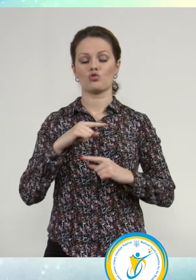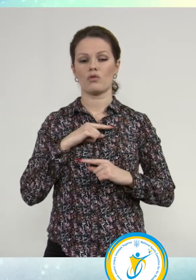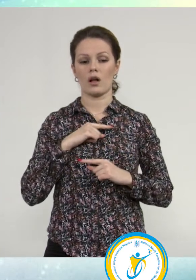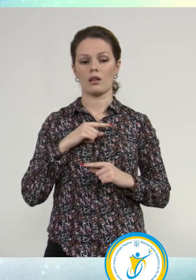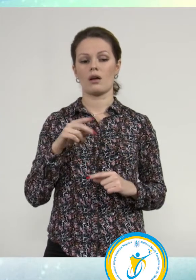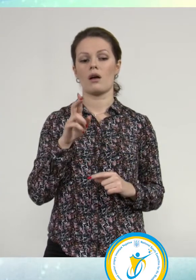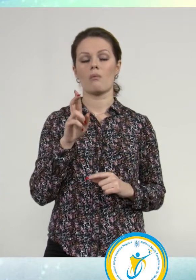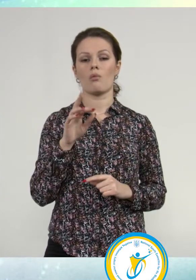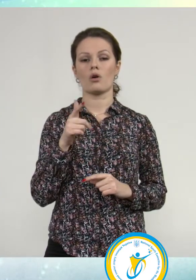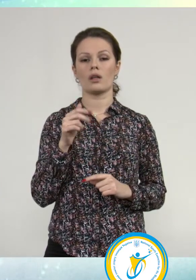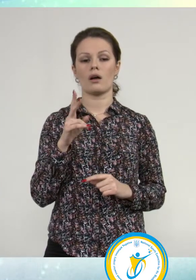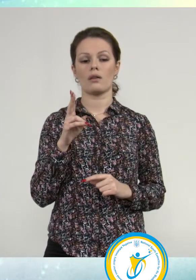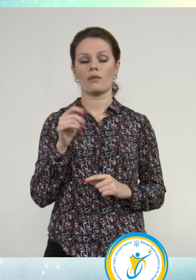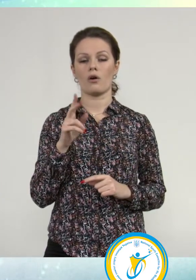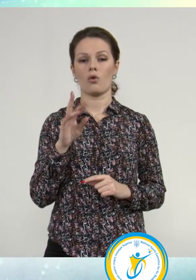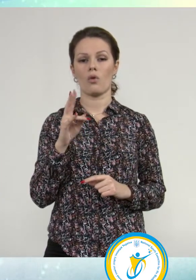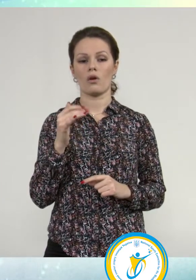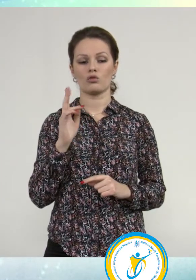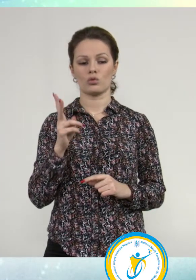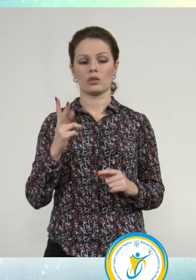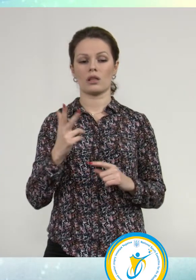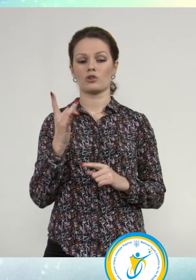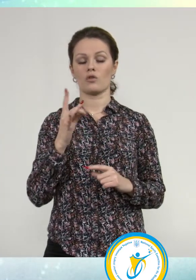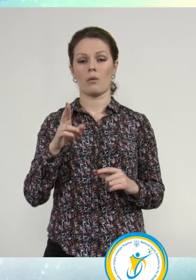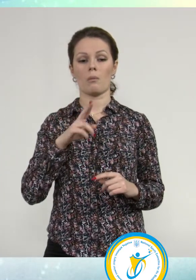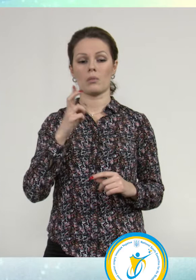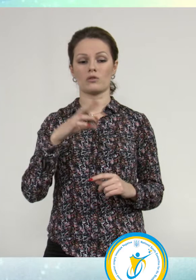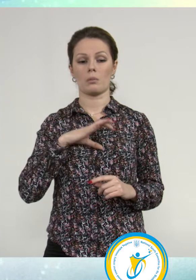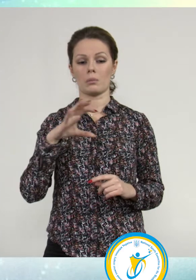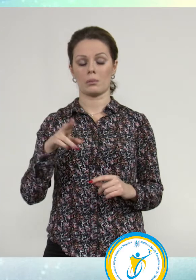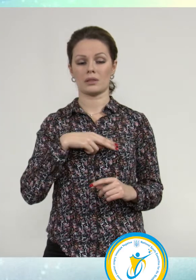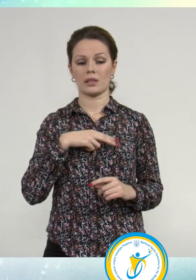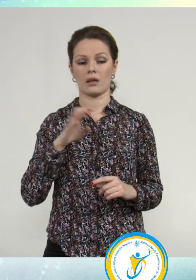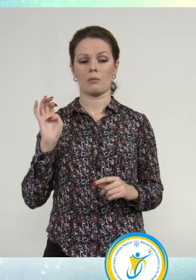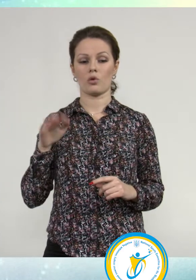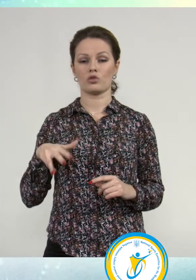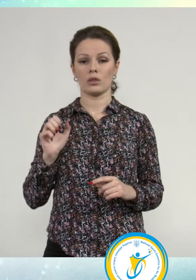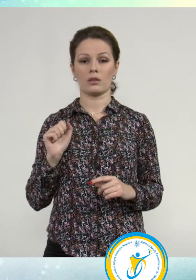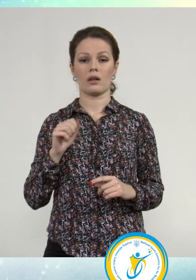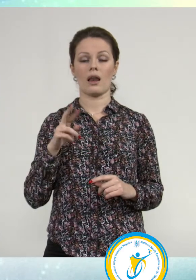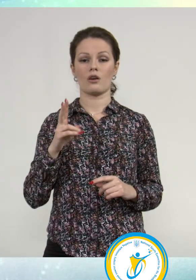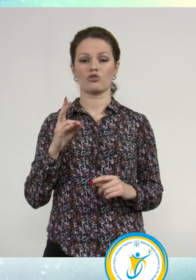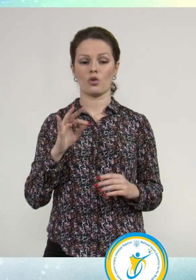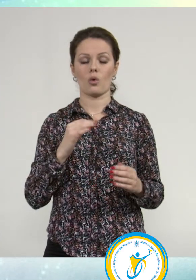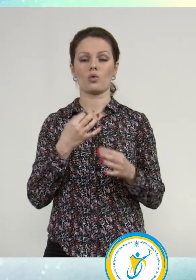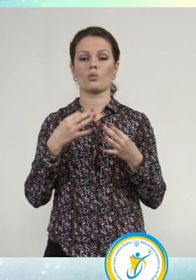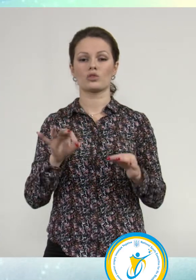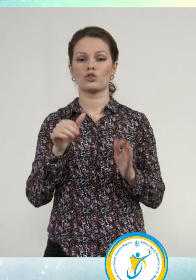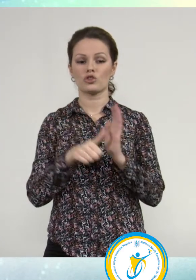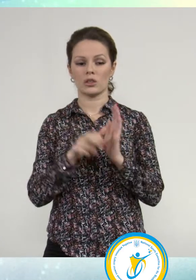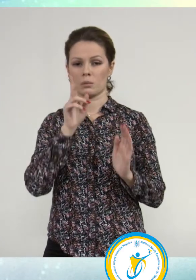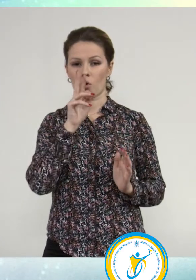Богдана Конашук. Триразова бронзова призерка Пхьончхана 2018 Людмила Ляшенко допустилася 6 промахів